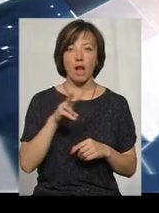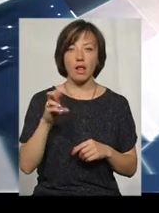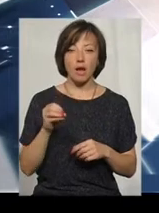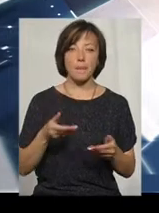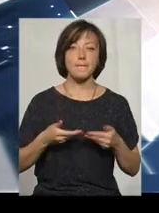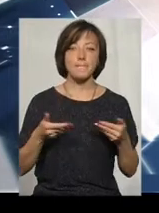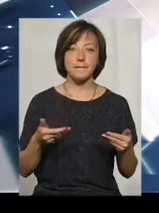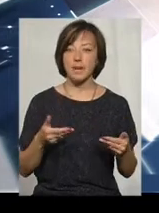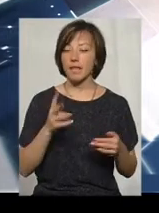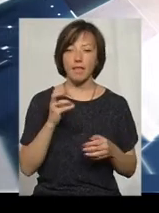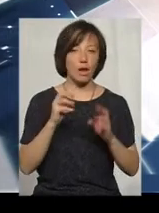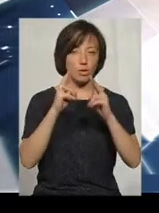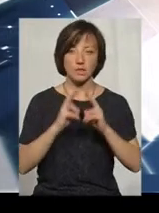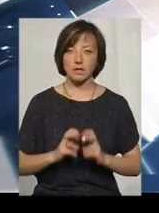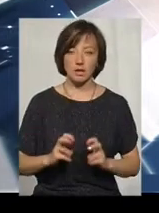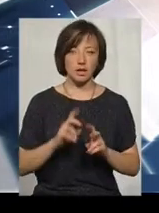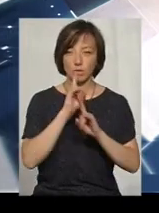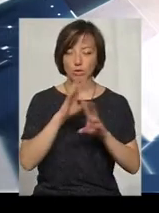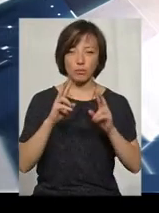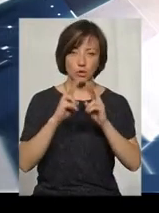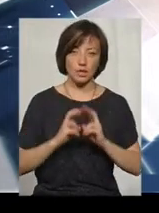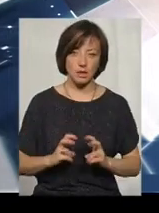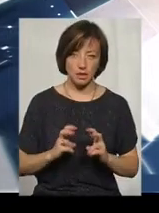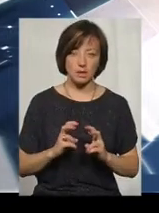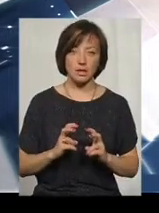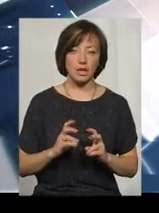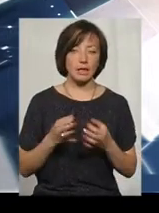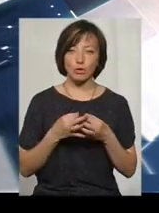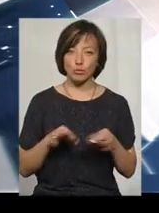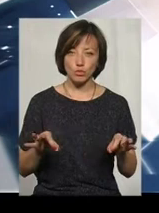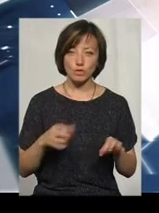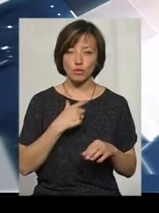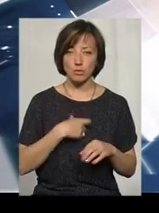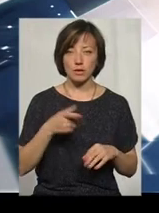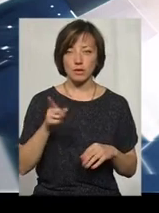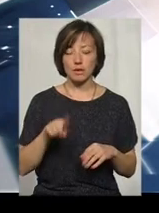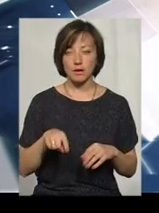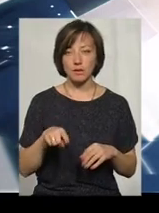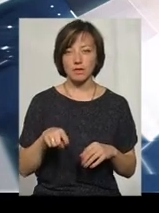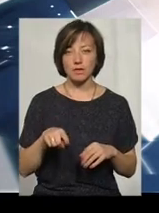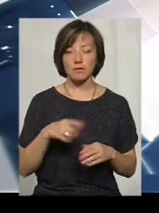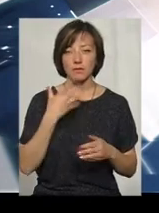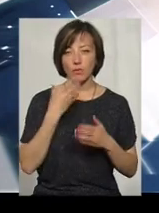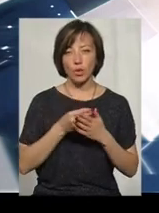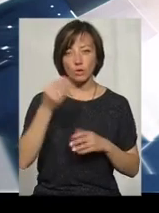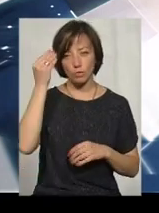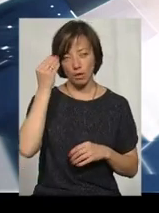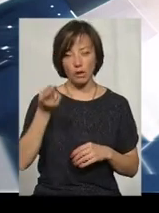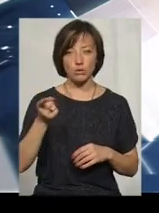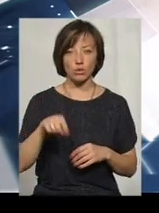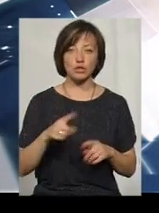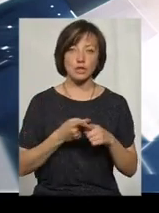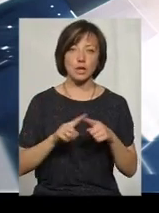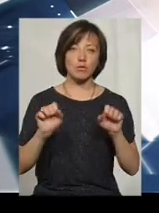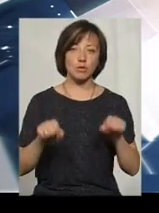ми не розглядали, не будемо розглядати і не допустимо собі навіть у своїх думках того, що це